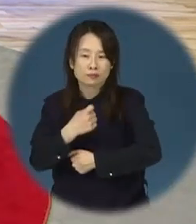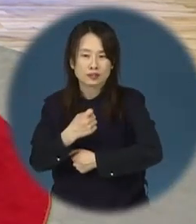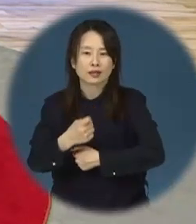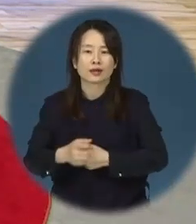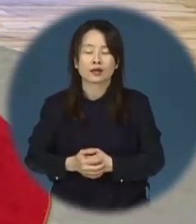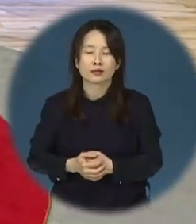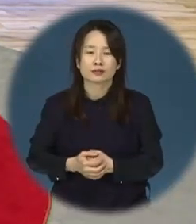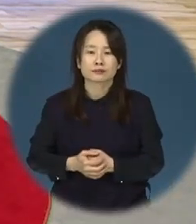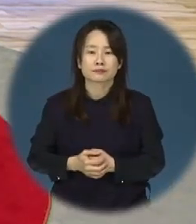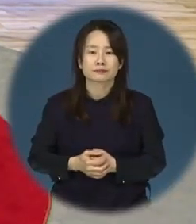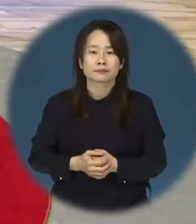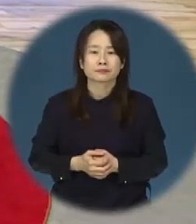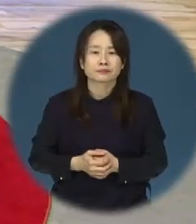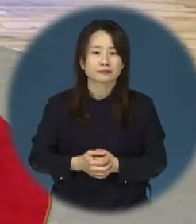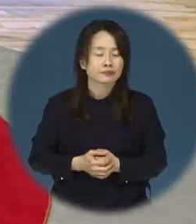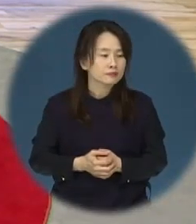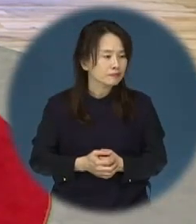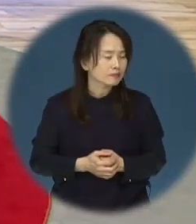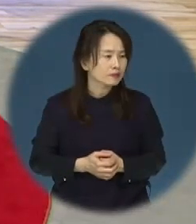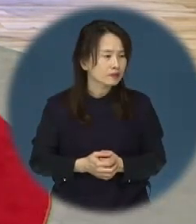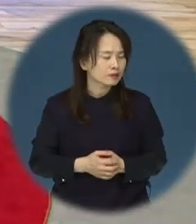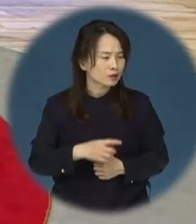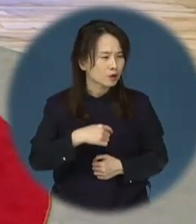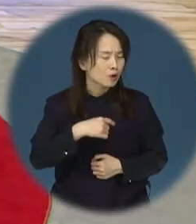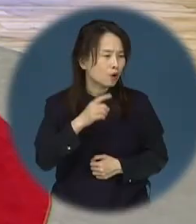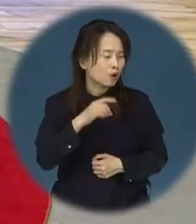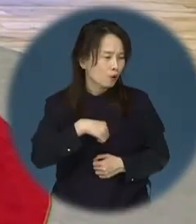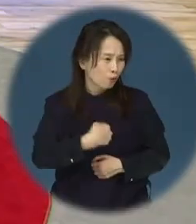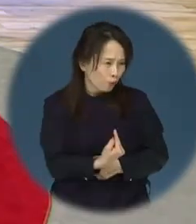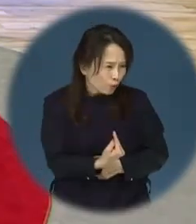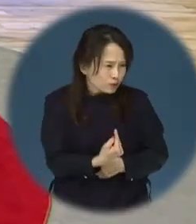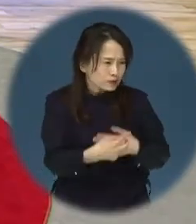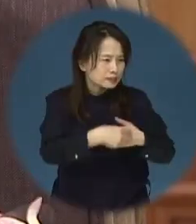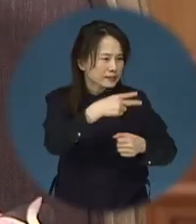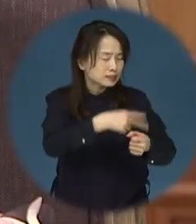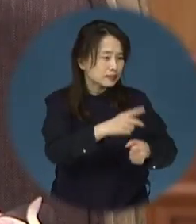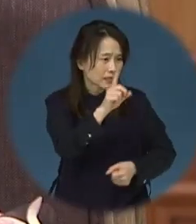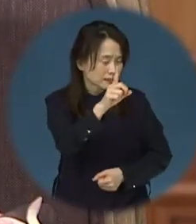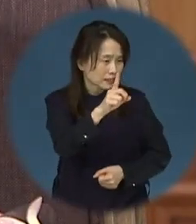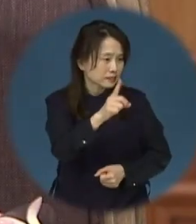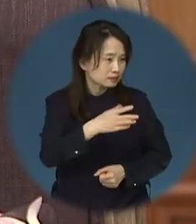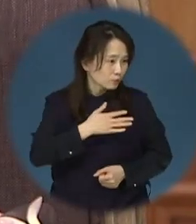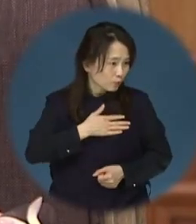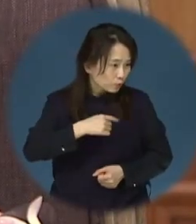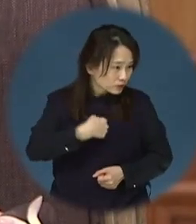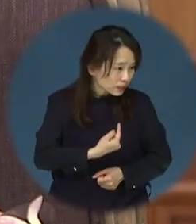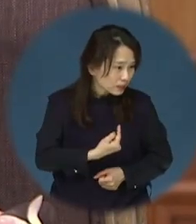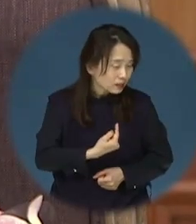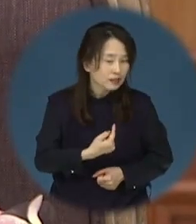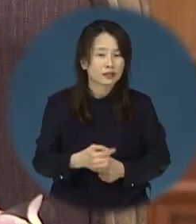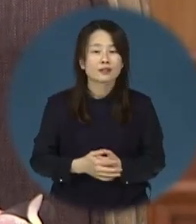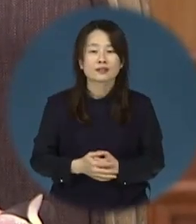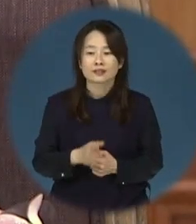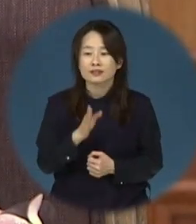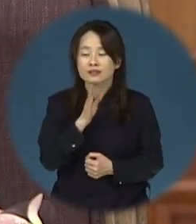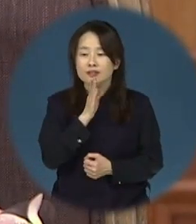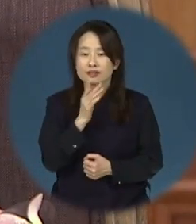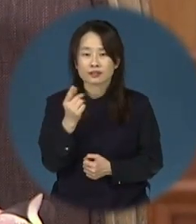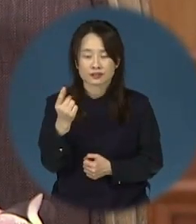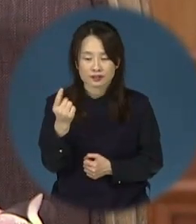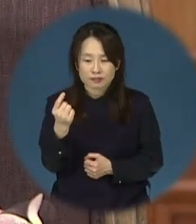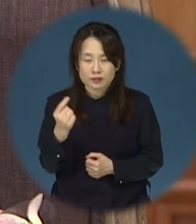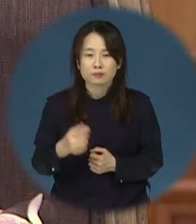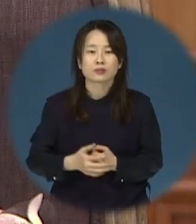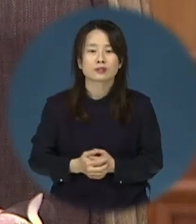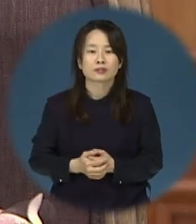자원봉사 하시는 거고 그렇죠. 레귤러, 오롯이 네. 상근 의사는 혼자. 근데 가끔 뭐 풀타임으로 가끔 상근하는 후배들도 있었고